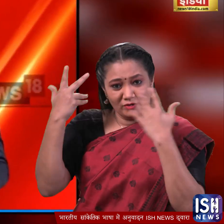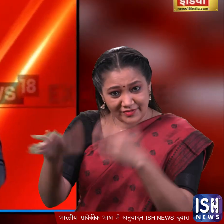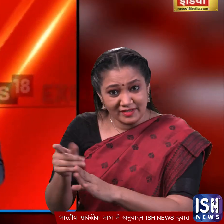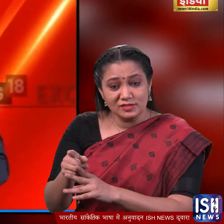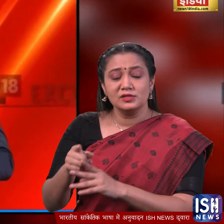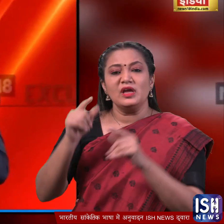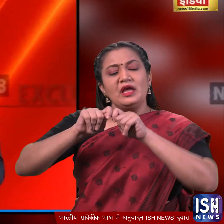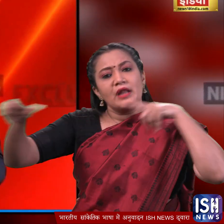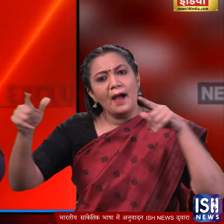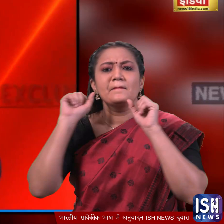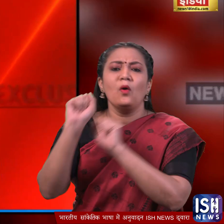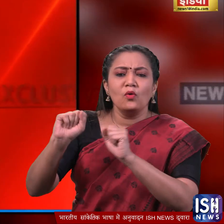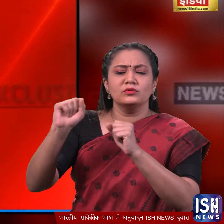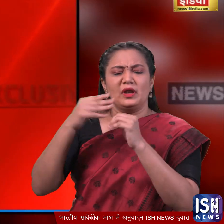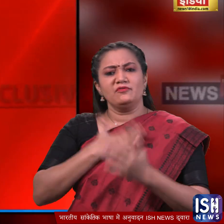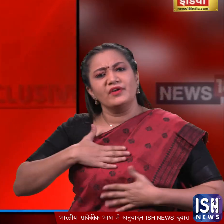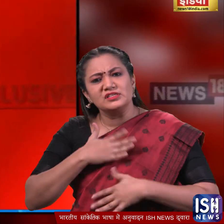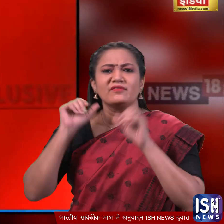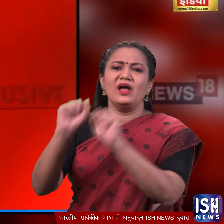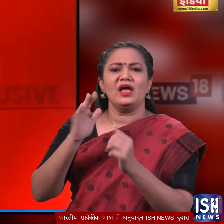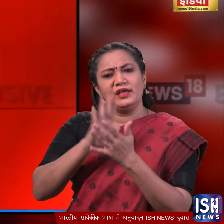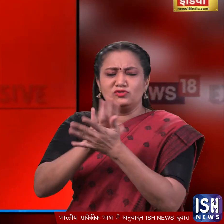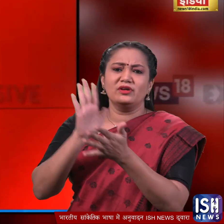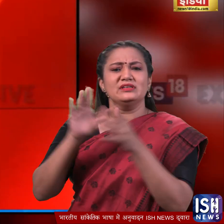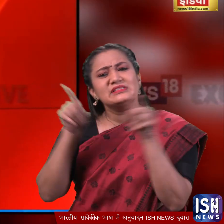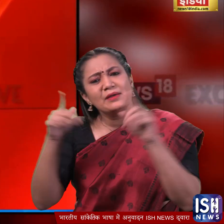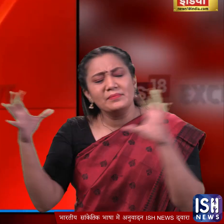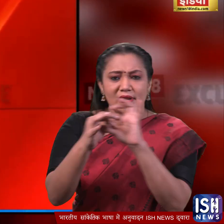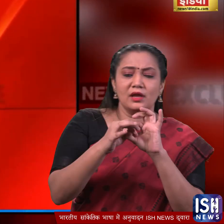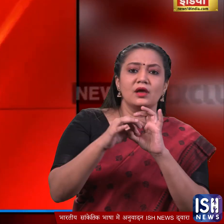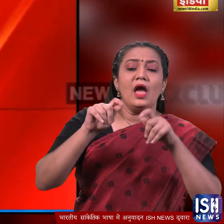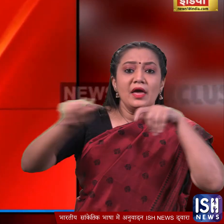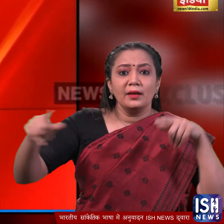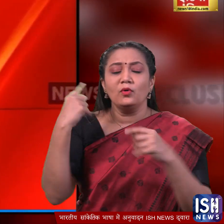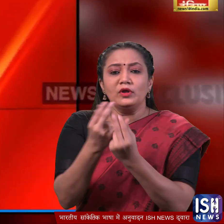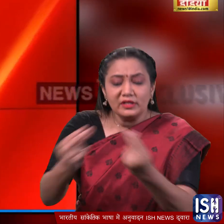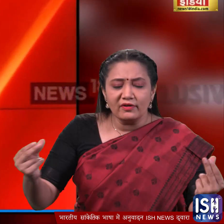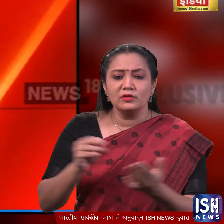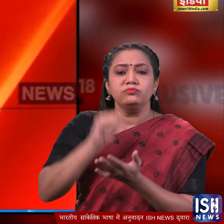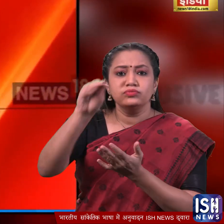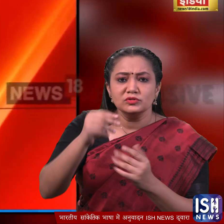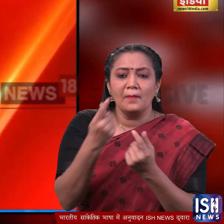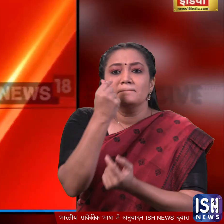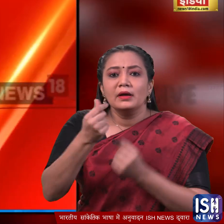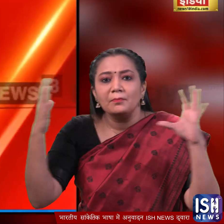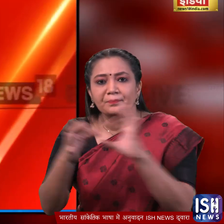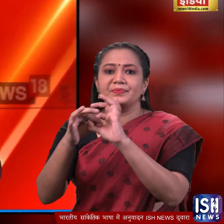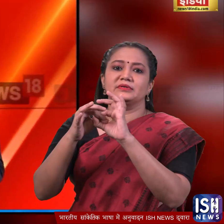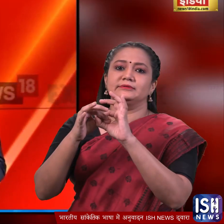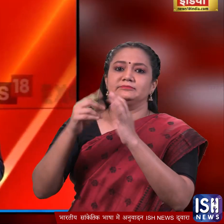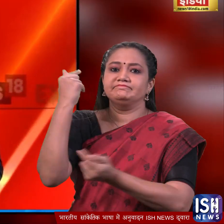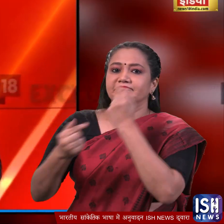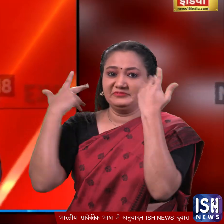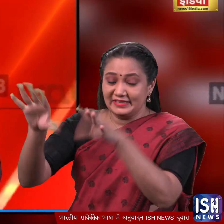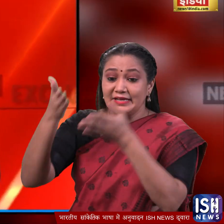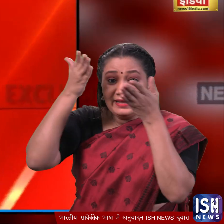तब भी उन्होंने इसे राम के अयोध्या लौटने का उत्सव ही बताया था, लेकिन तब राम के नाम के बजाय दिवाली पूजन में खर्च पर राजनीतिक बवाल मचा